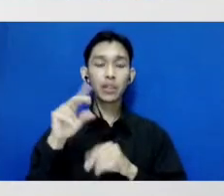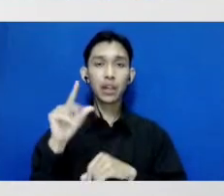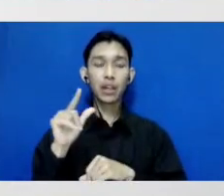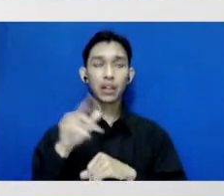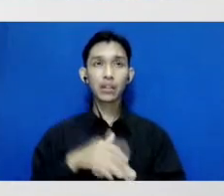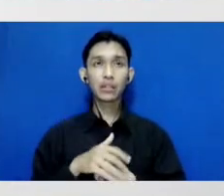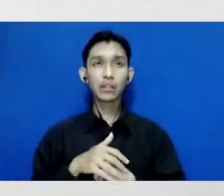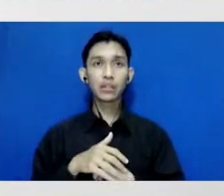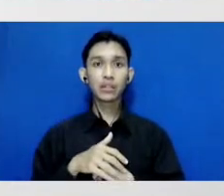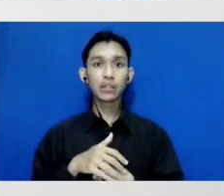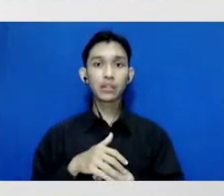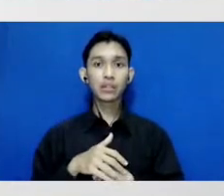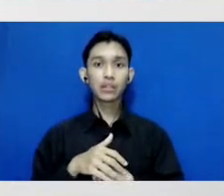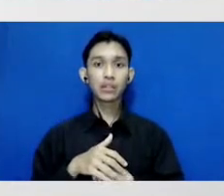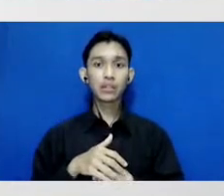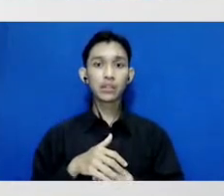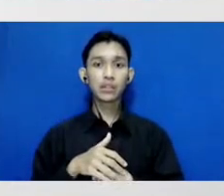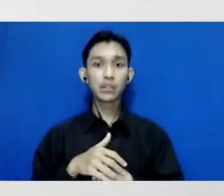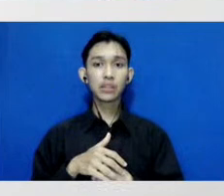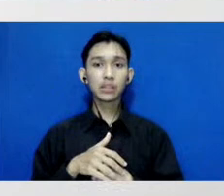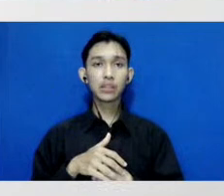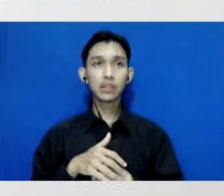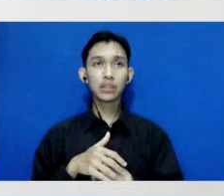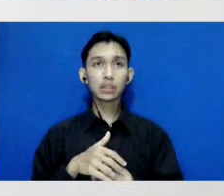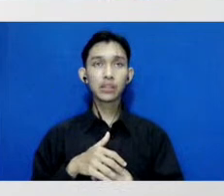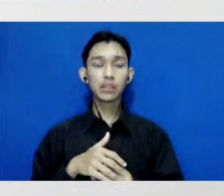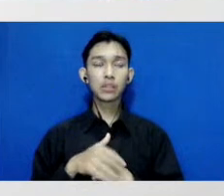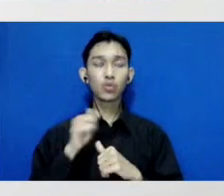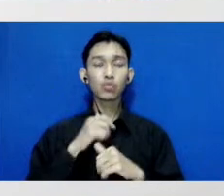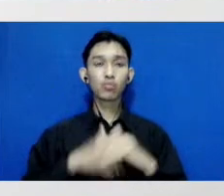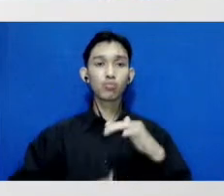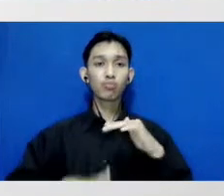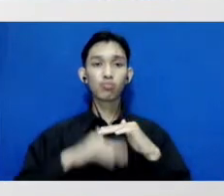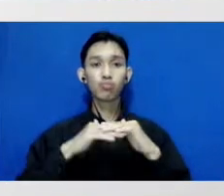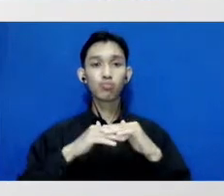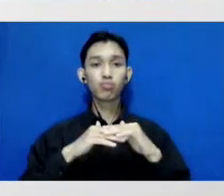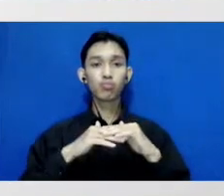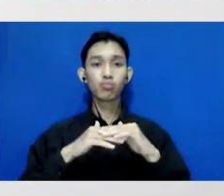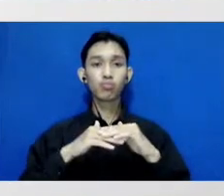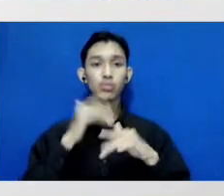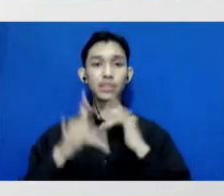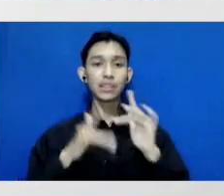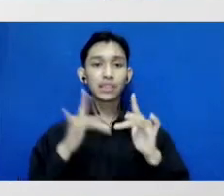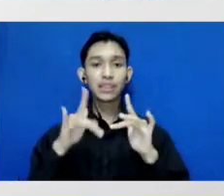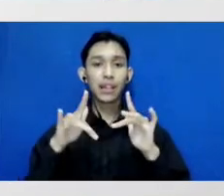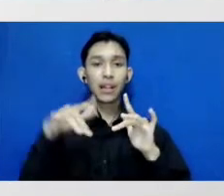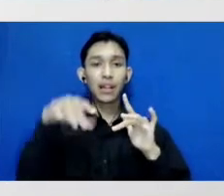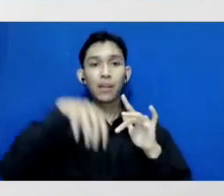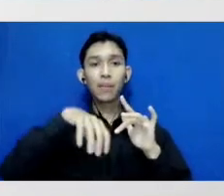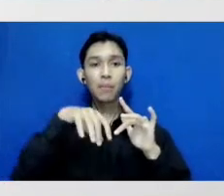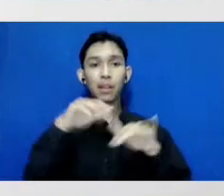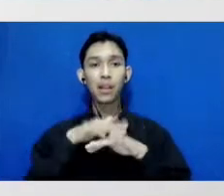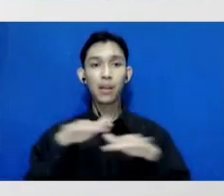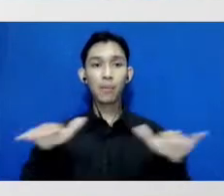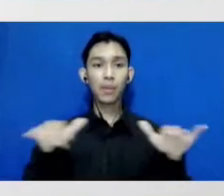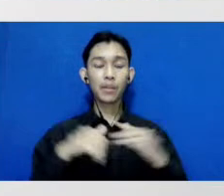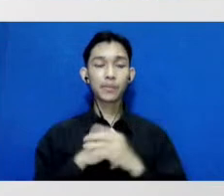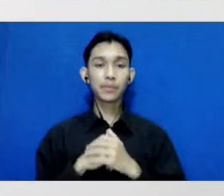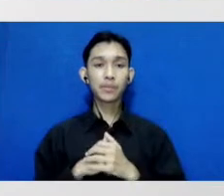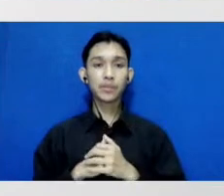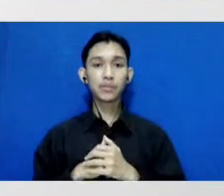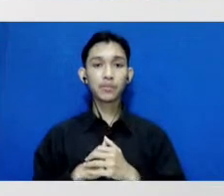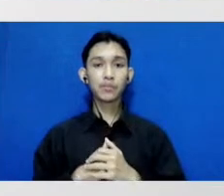data protection untuk mewujudkan digital space yang lebih fair dan juga dan lebih aman.